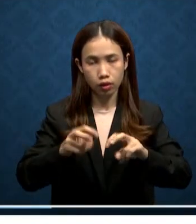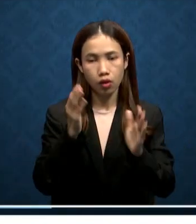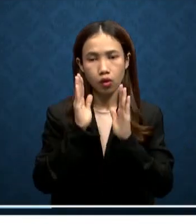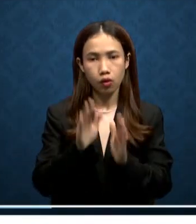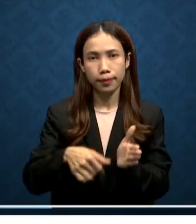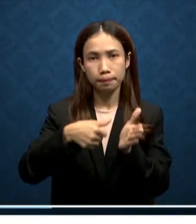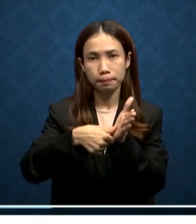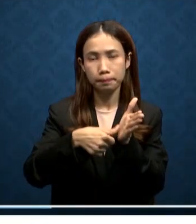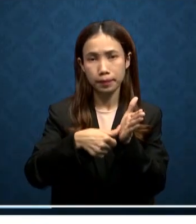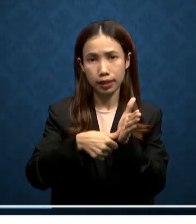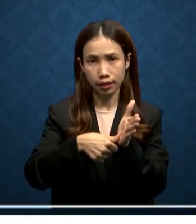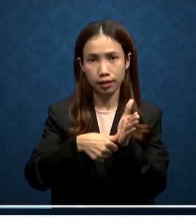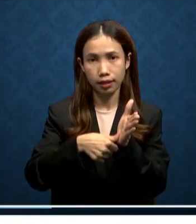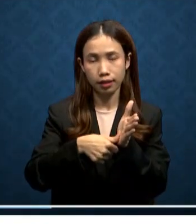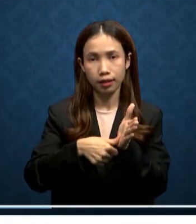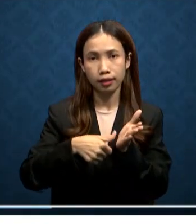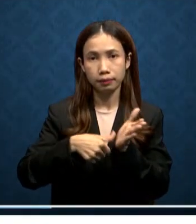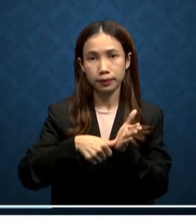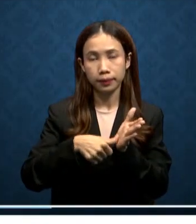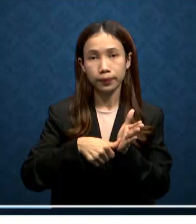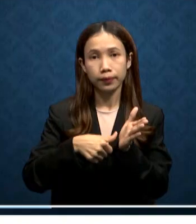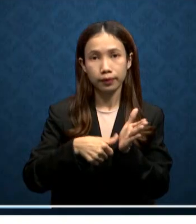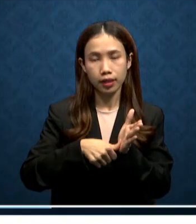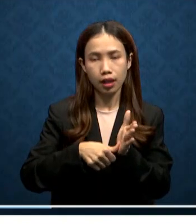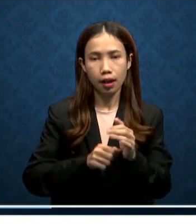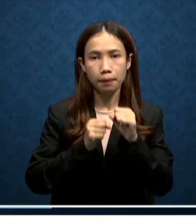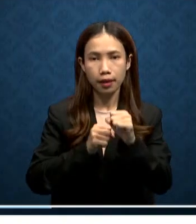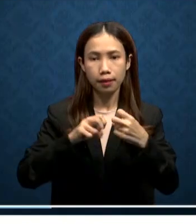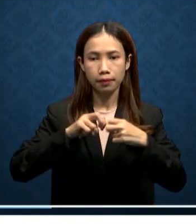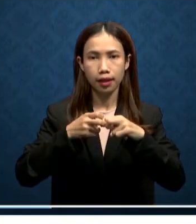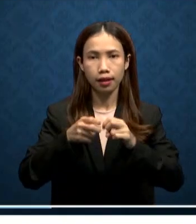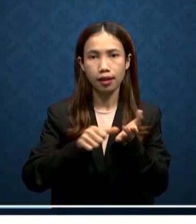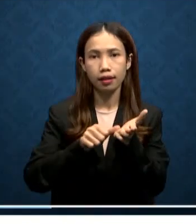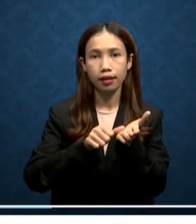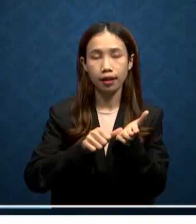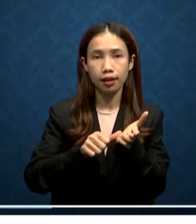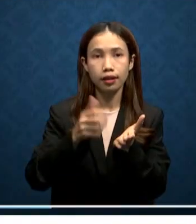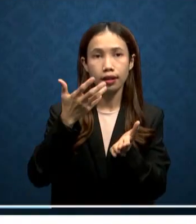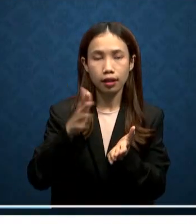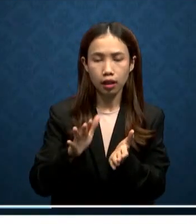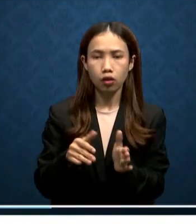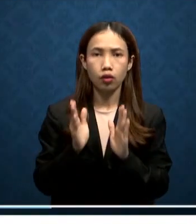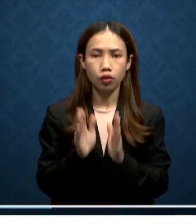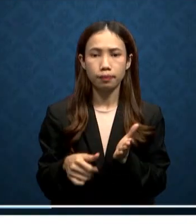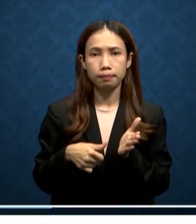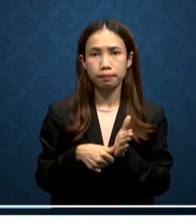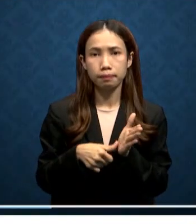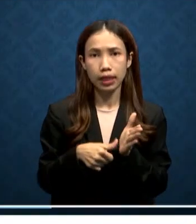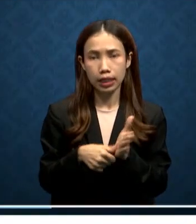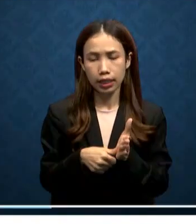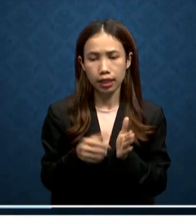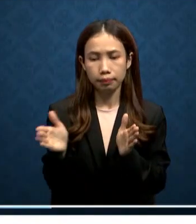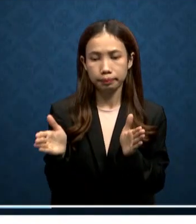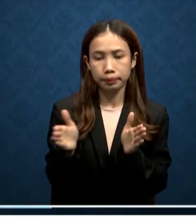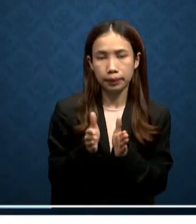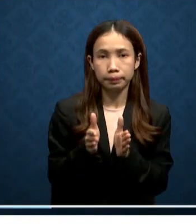หนี้ที่เกิดขึ้นนะที่ท่านพยายามแก้ปัญหาแล้วเนี่ยมันมีลูกหนี้เอ่อระยะสั้น